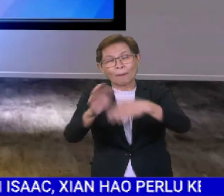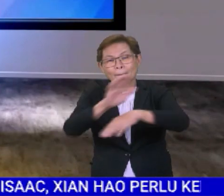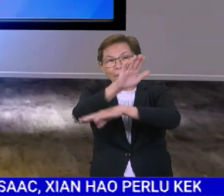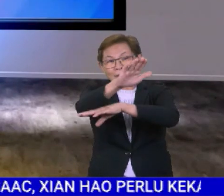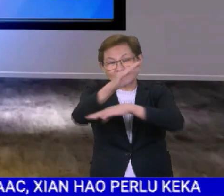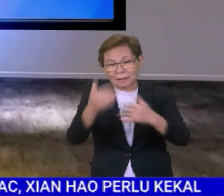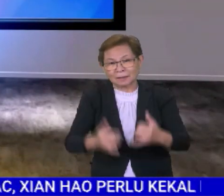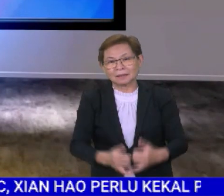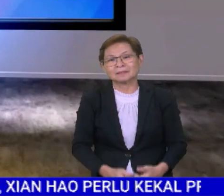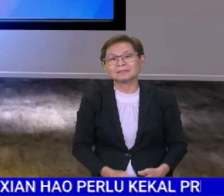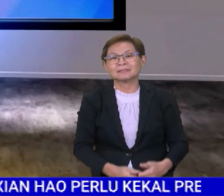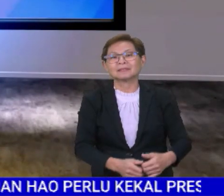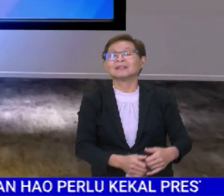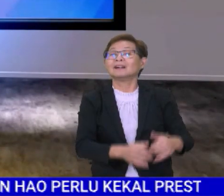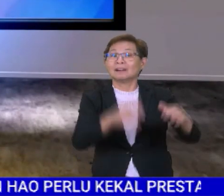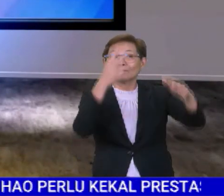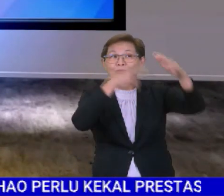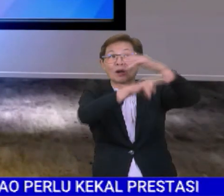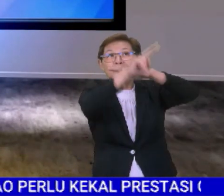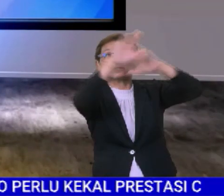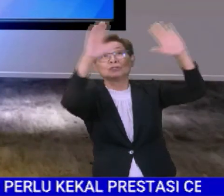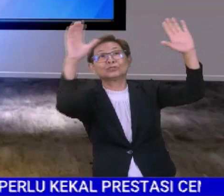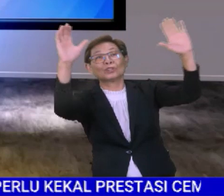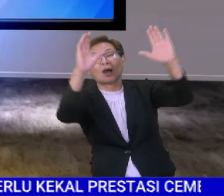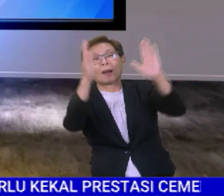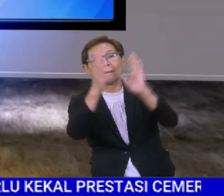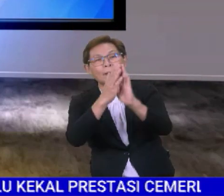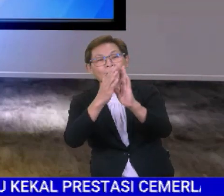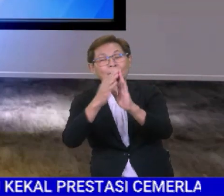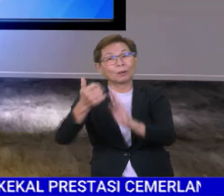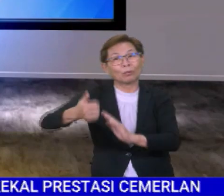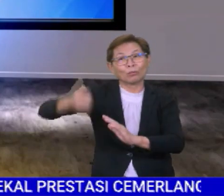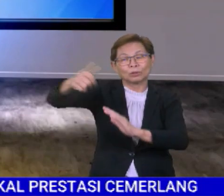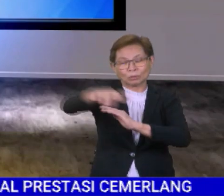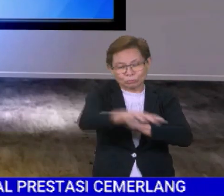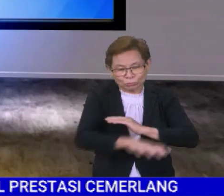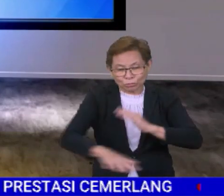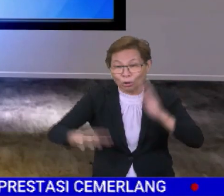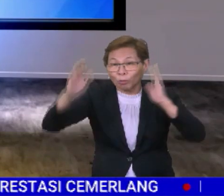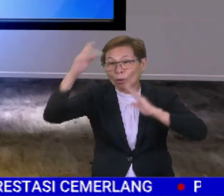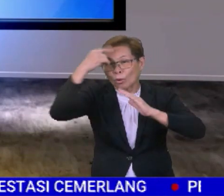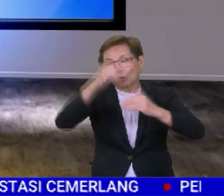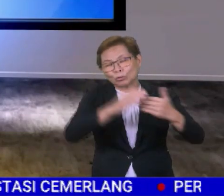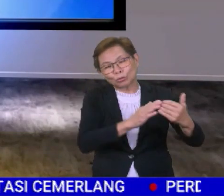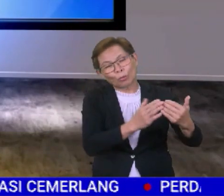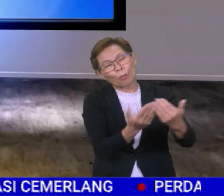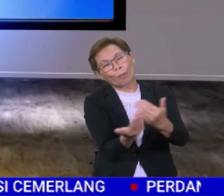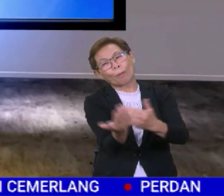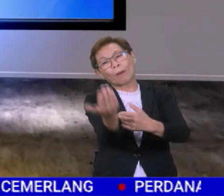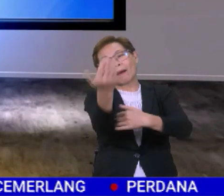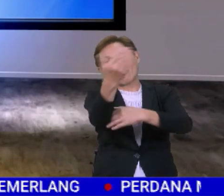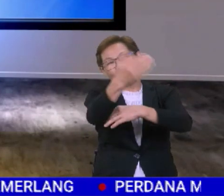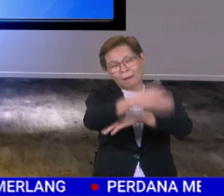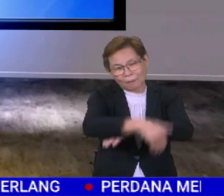ini. Berikut pula merupakan ramalan cuaca bagi bandar-bandar utama di seluruh Malaysia untuk sepanjang malam ini.